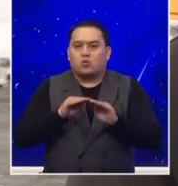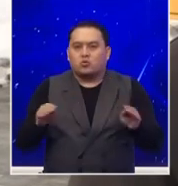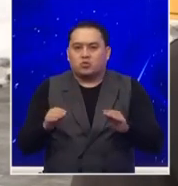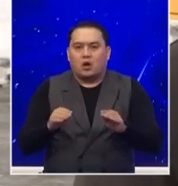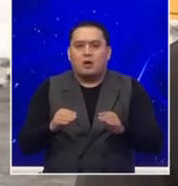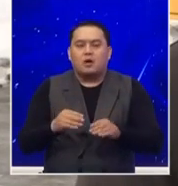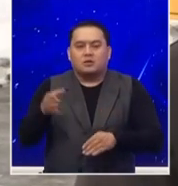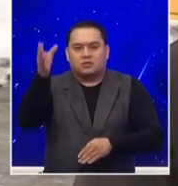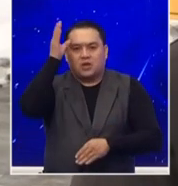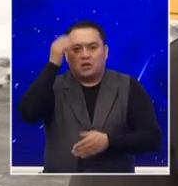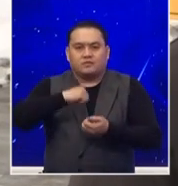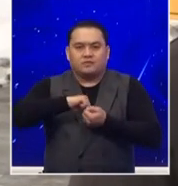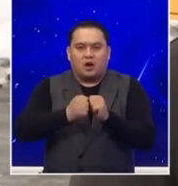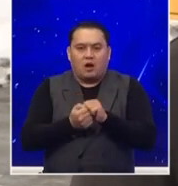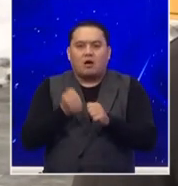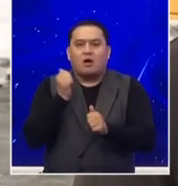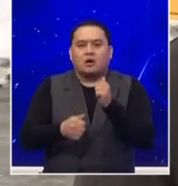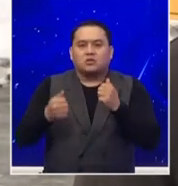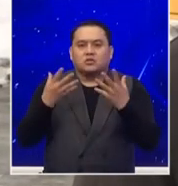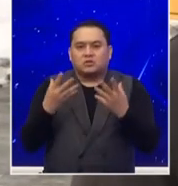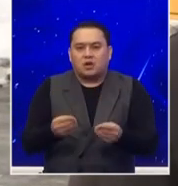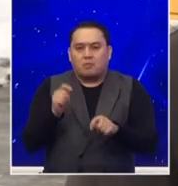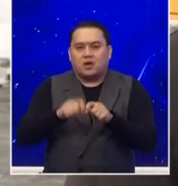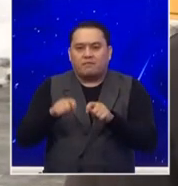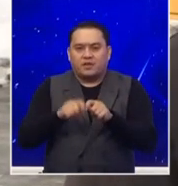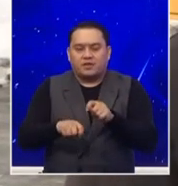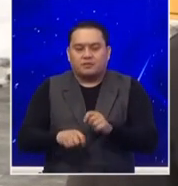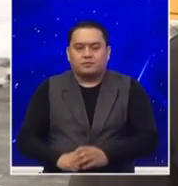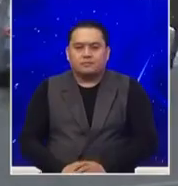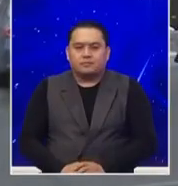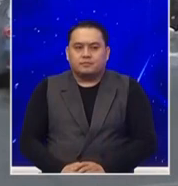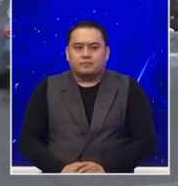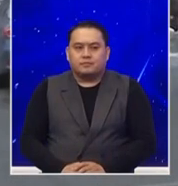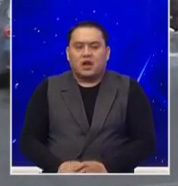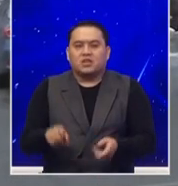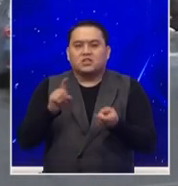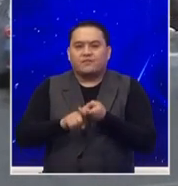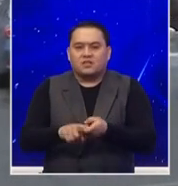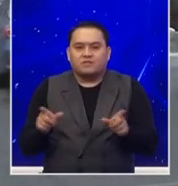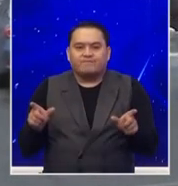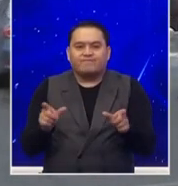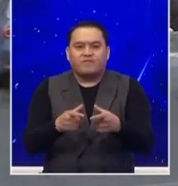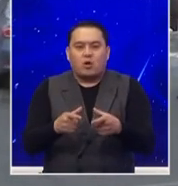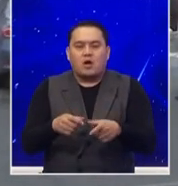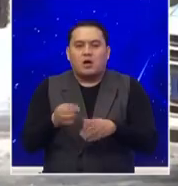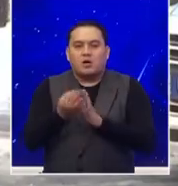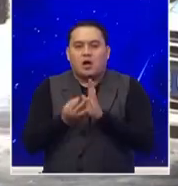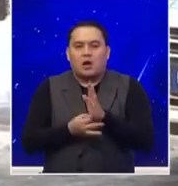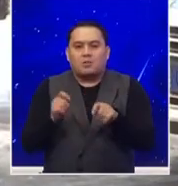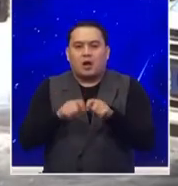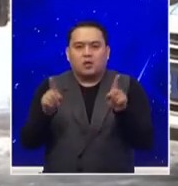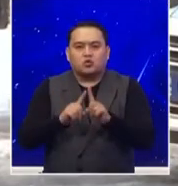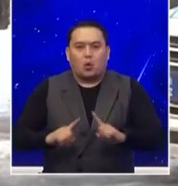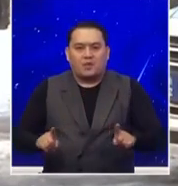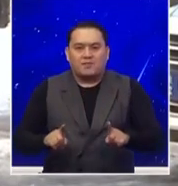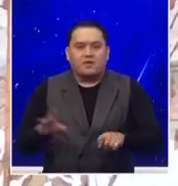Закреплял полученные знания ежедневно. Теперь пришло время проверить их на прочность. В связи с пандемией в этом году сдача ЕНТ проходит